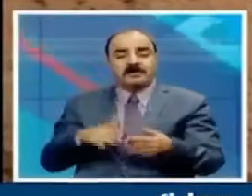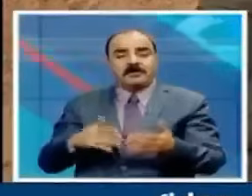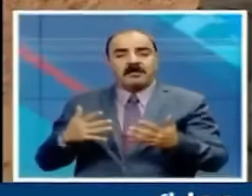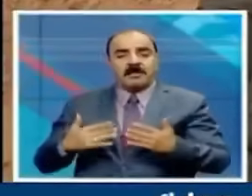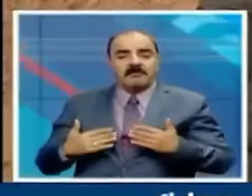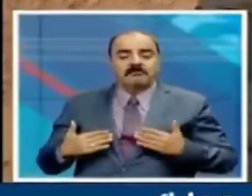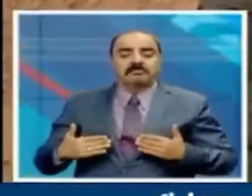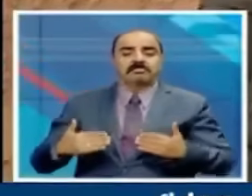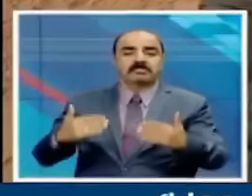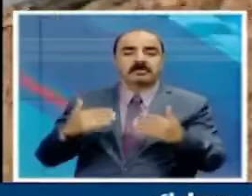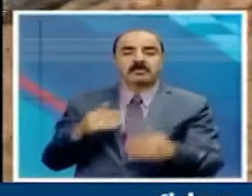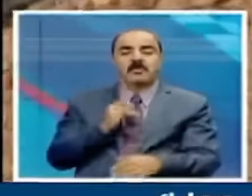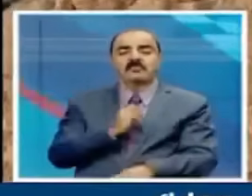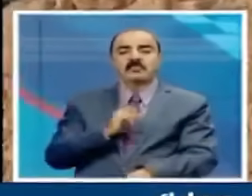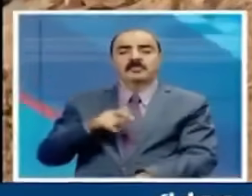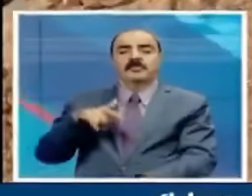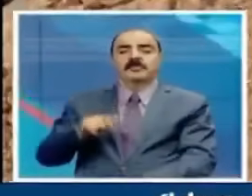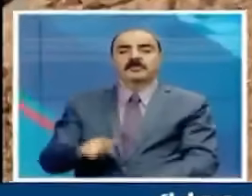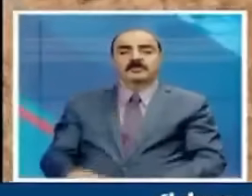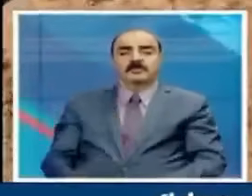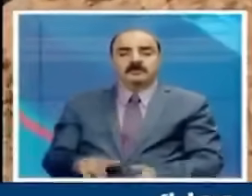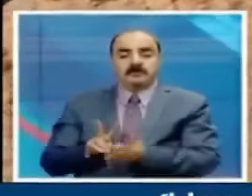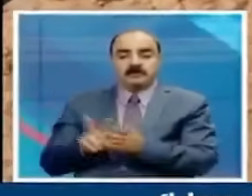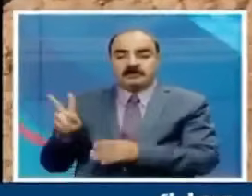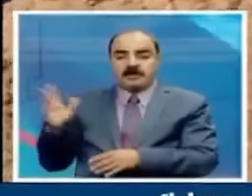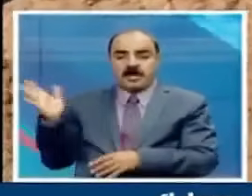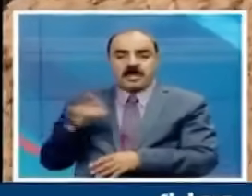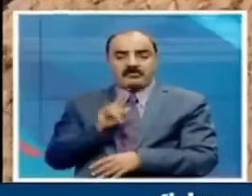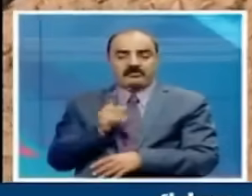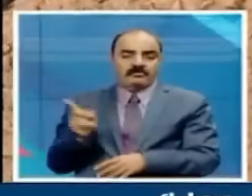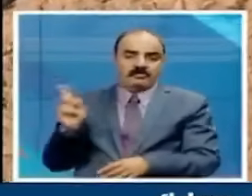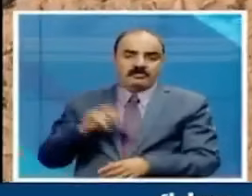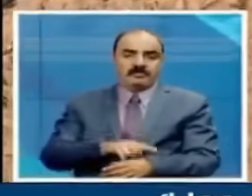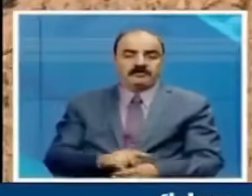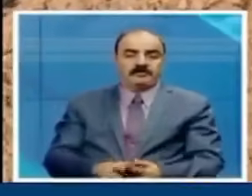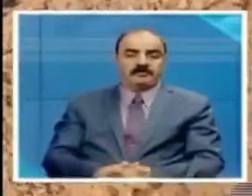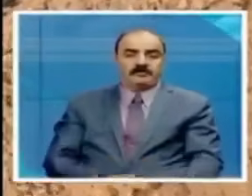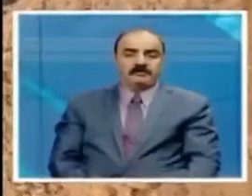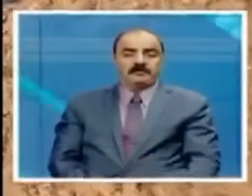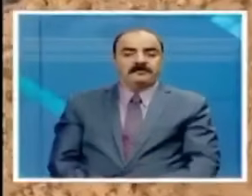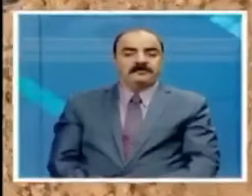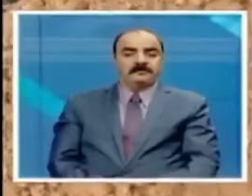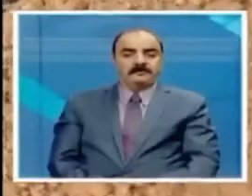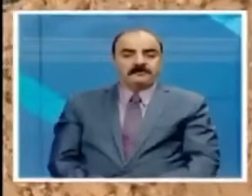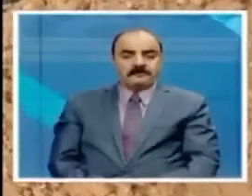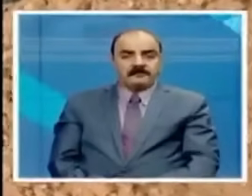جنود الاحتلال إلى 560 منذ 7 أكتوبر الماضي.